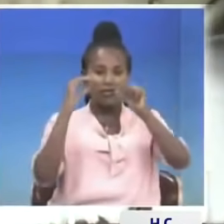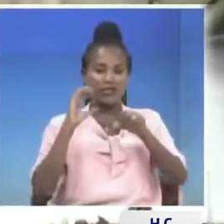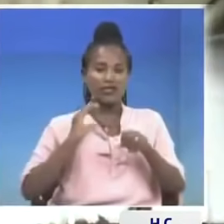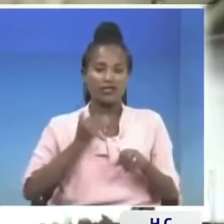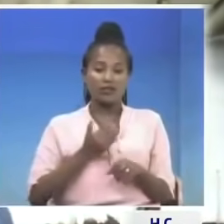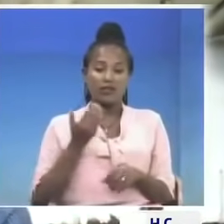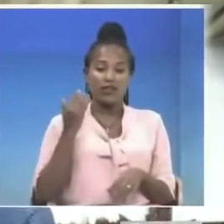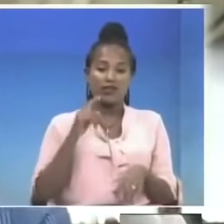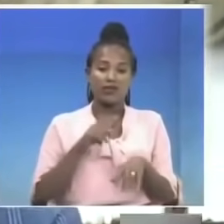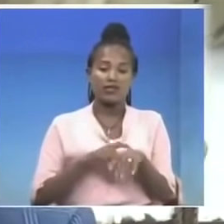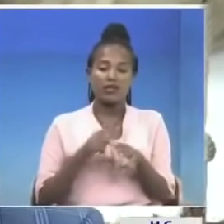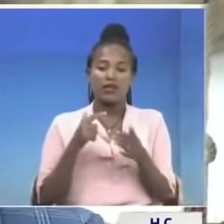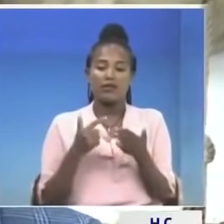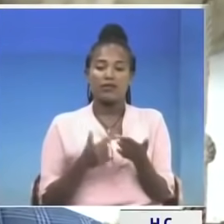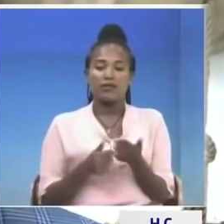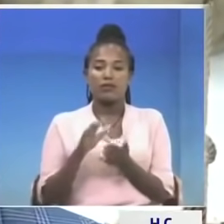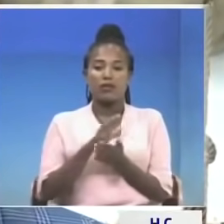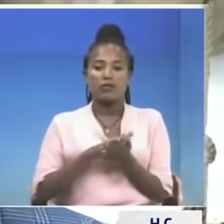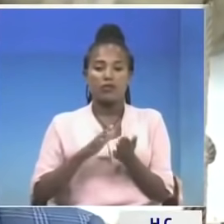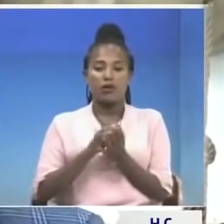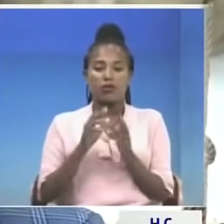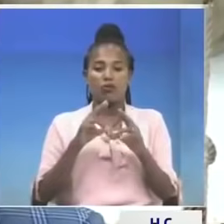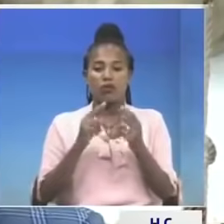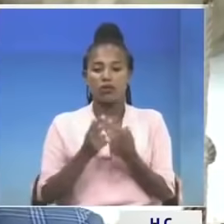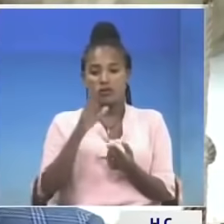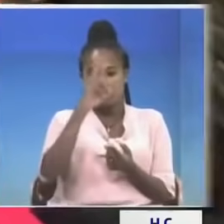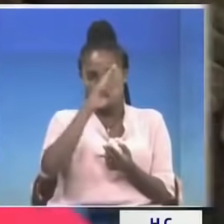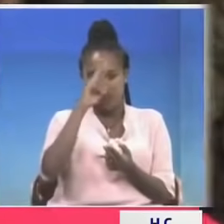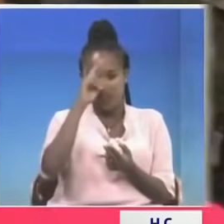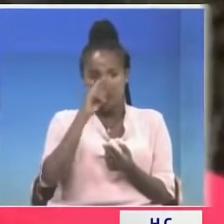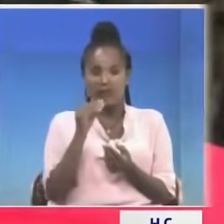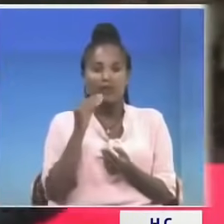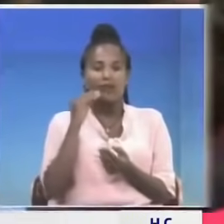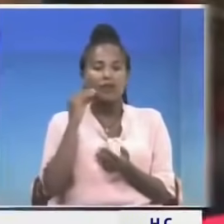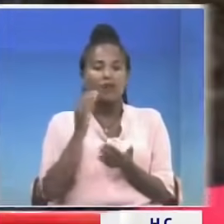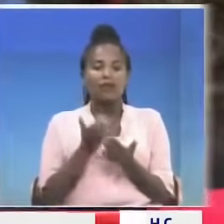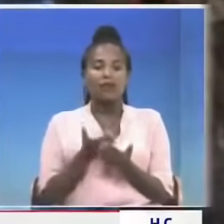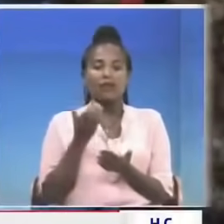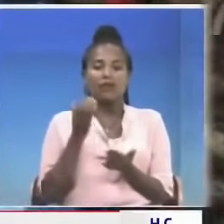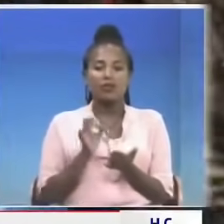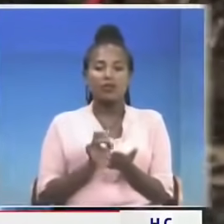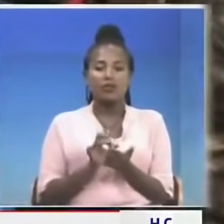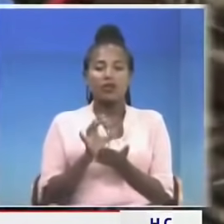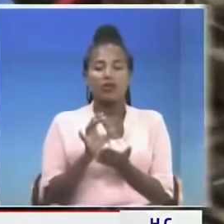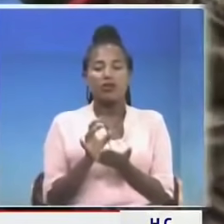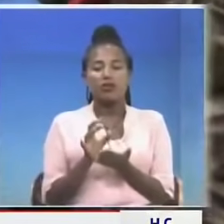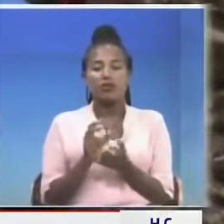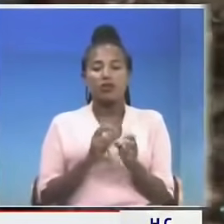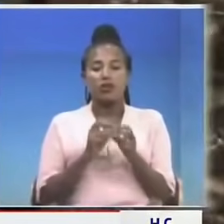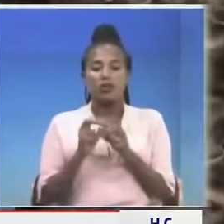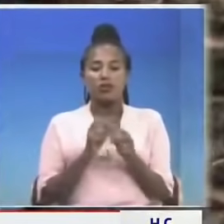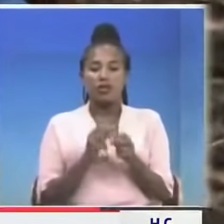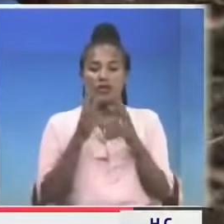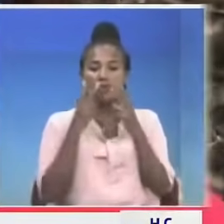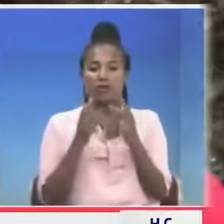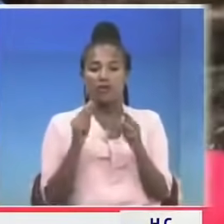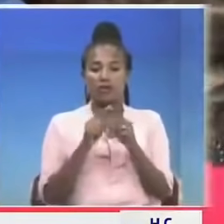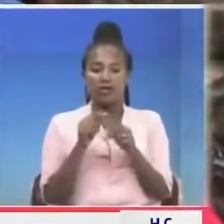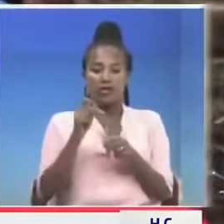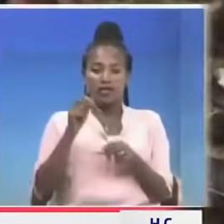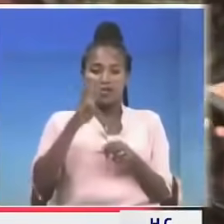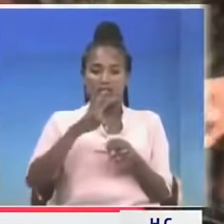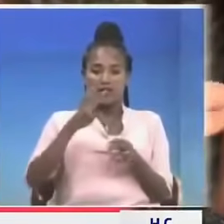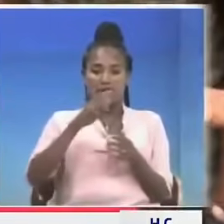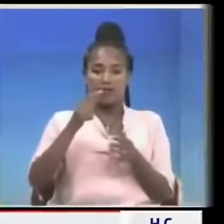ጊዜ በዚህ በአሸባሪው ህወሓት ምክንያት ከቤት ንብረታቸው የተፈናቀሉ ወገኖችን ለማየት ወደዚህ ወደ ደሴ